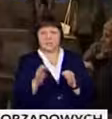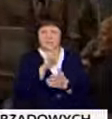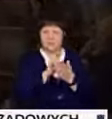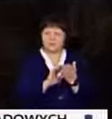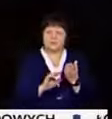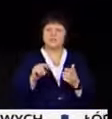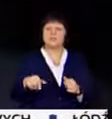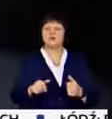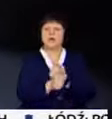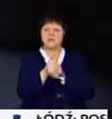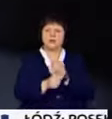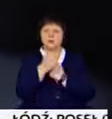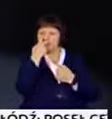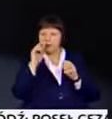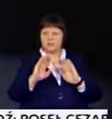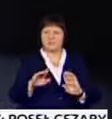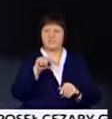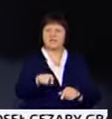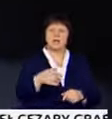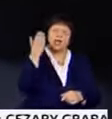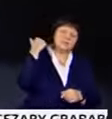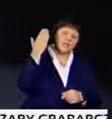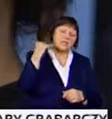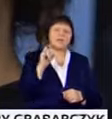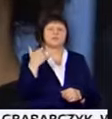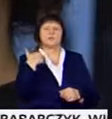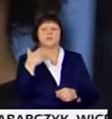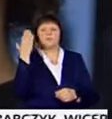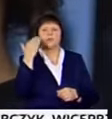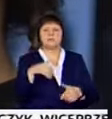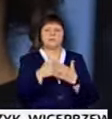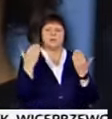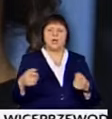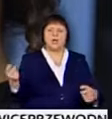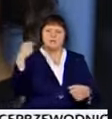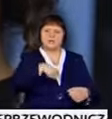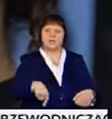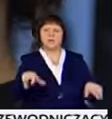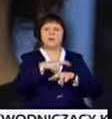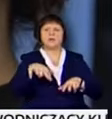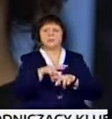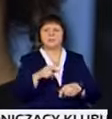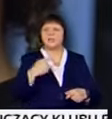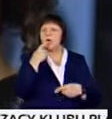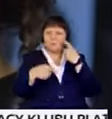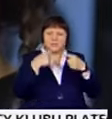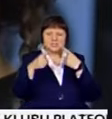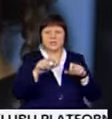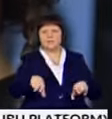warstwę dokumentalną, pokazała temperaturę tamtych dni. Przyjechała do mnie rodzina i opowiadali mi o tamtych